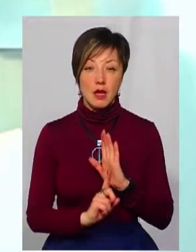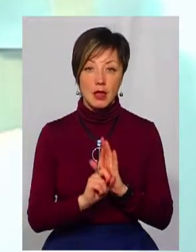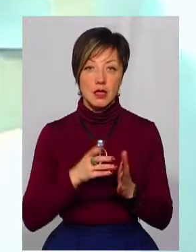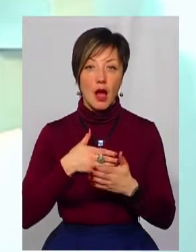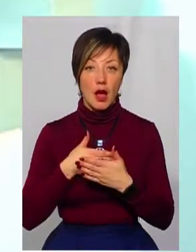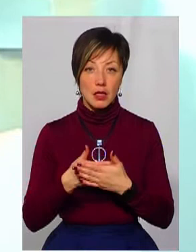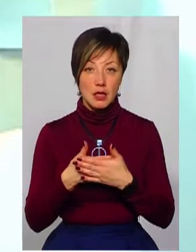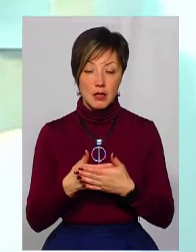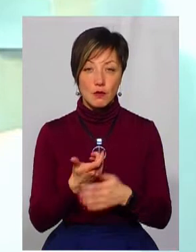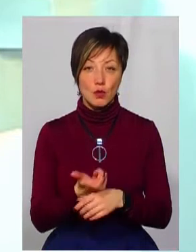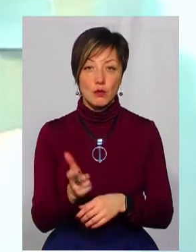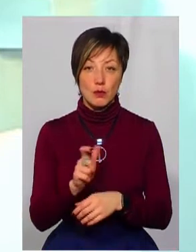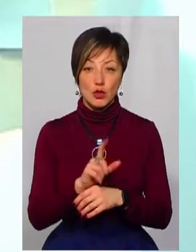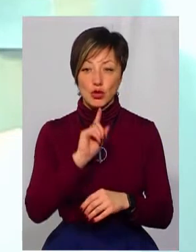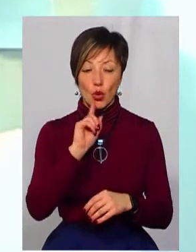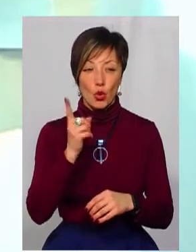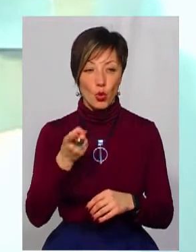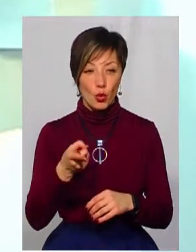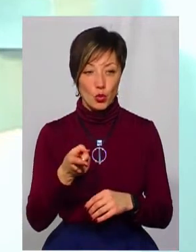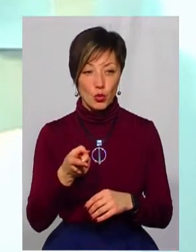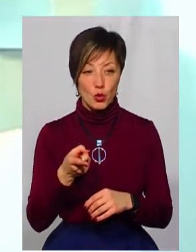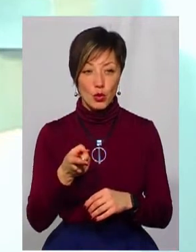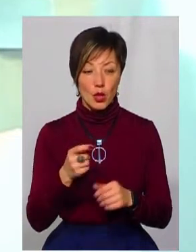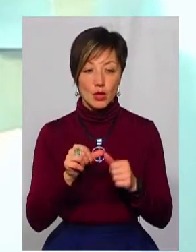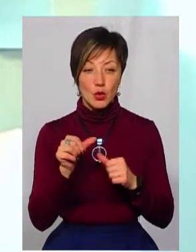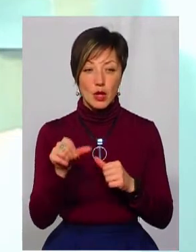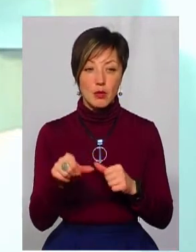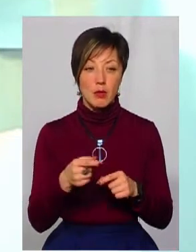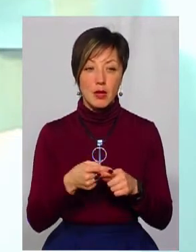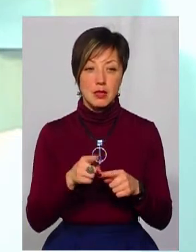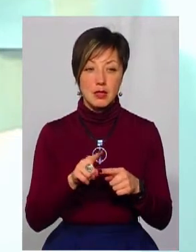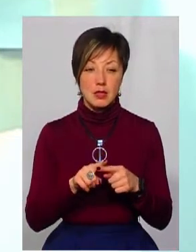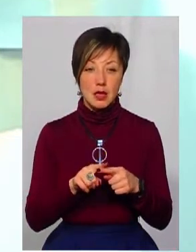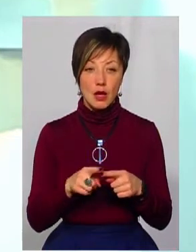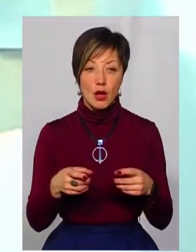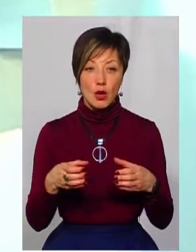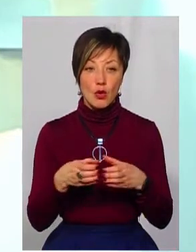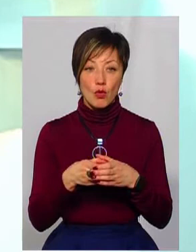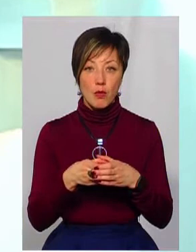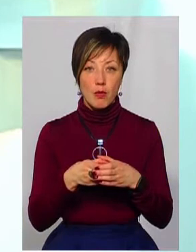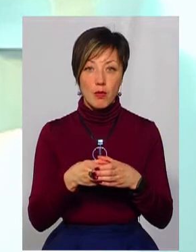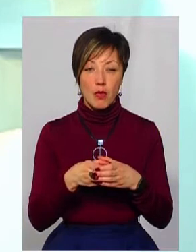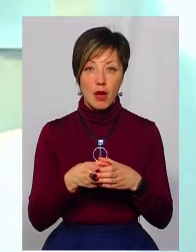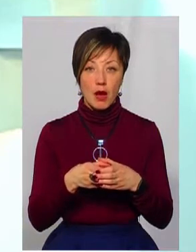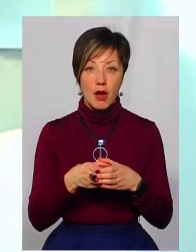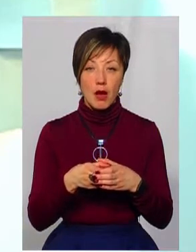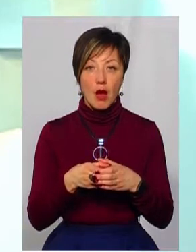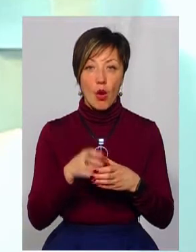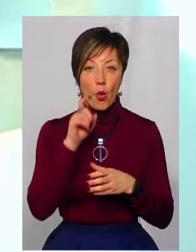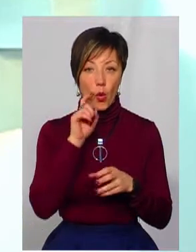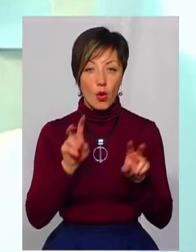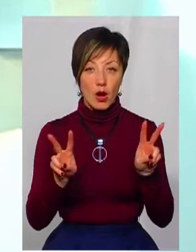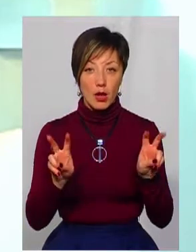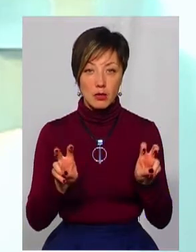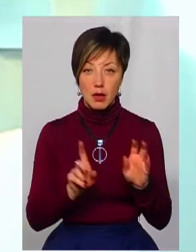досить активно, вже більше року. Зокрема, це медіагрупа «Там, де Україна» канал. От вони